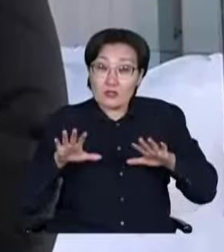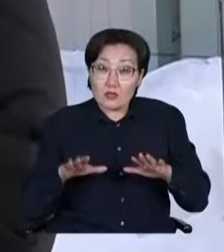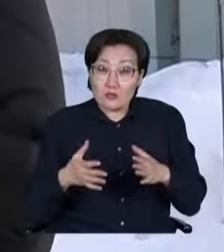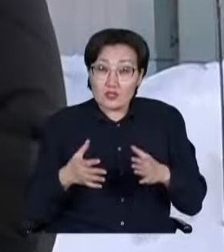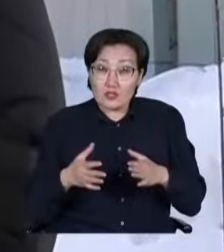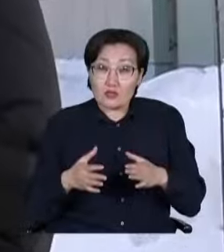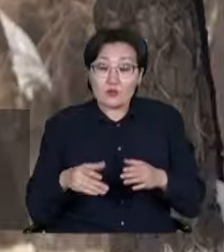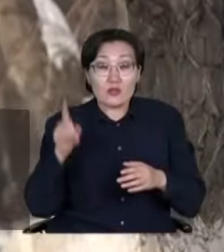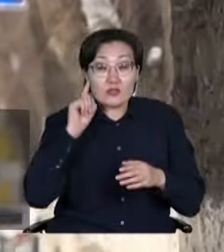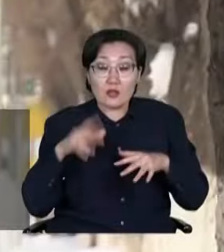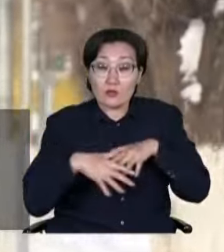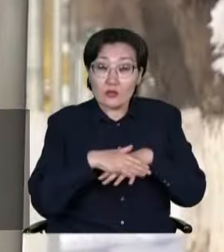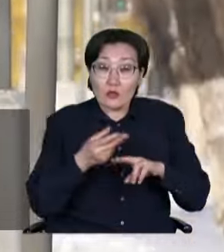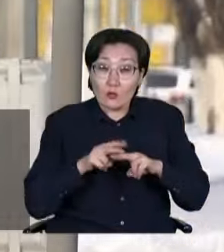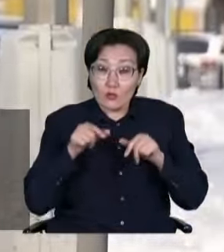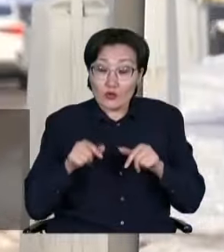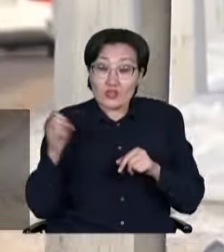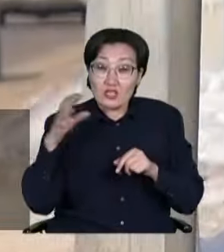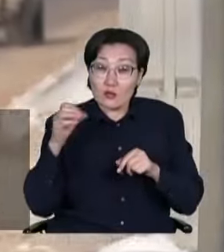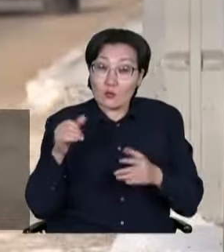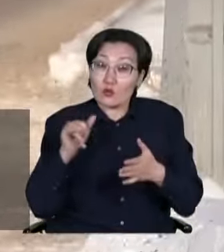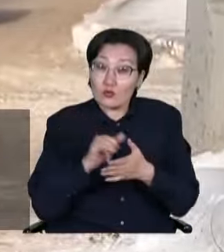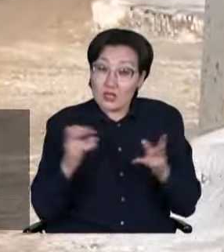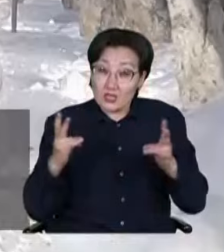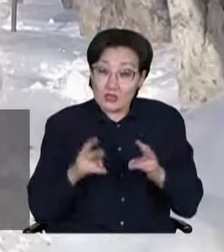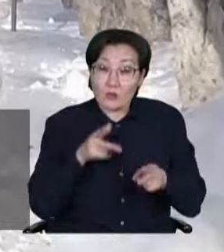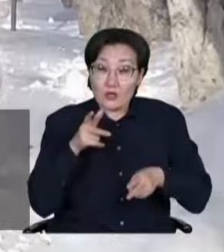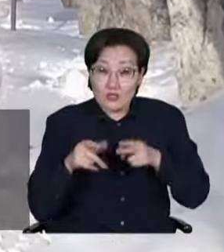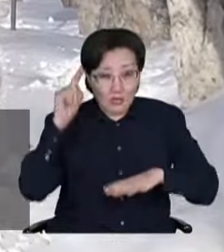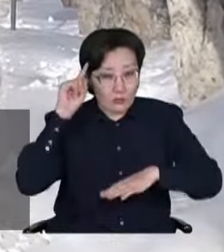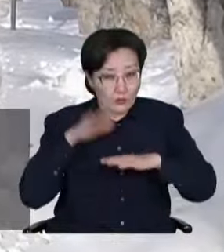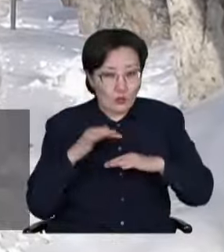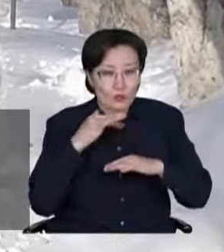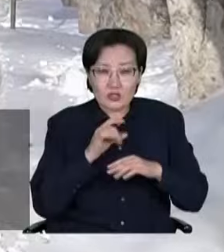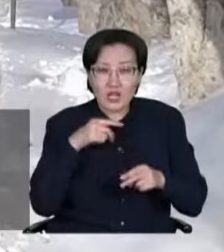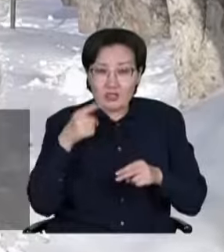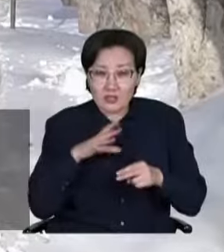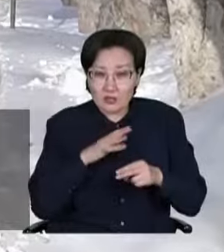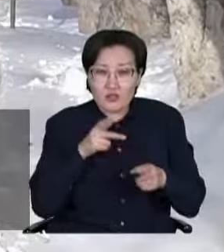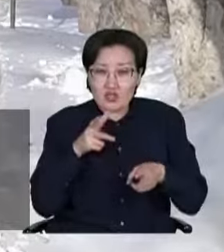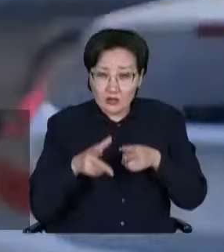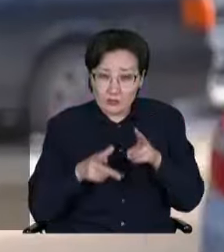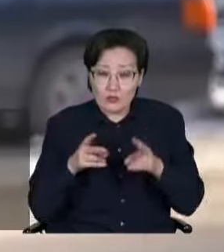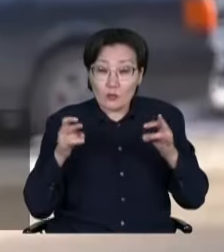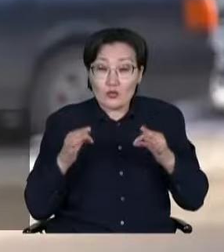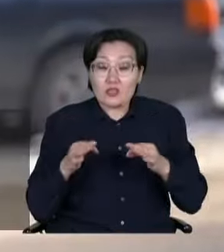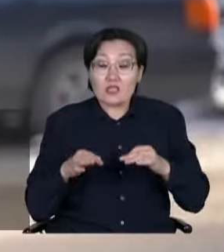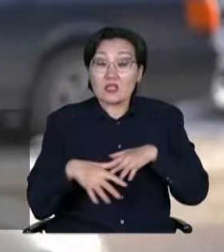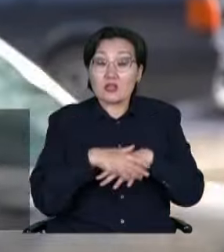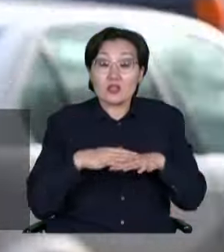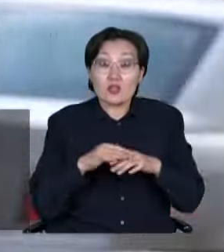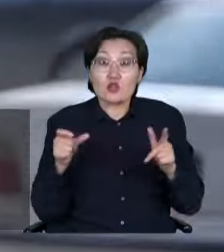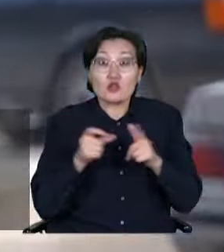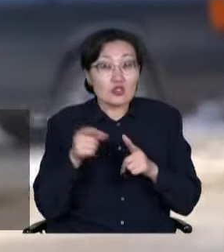тұрғындар болса, дәл осы аумаққа бағдаршам орнатуға жеттеген ұсыныс шағымды әкімдікке сан мәрте жеткіздік деп шырыл қағады. Дегенмен ел сөзін естір